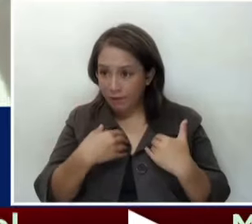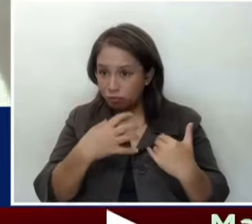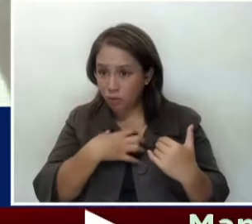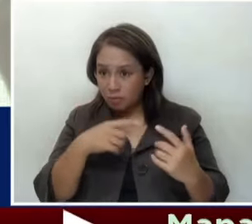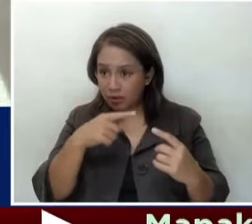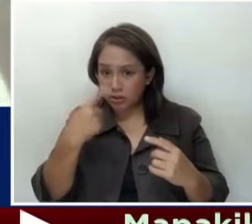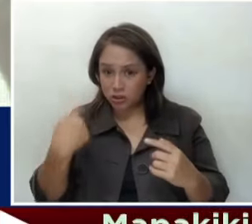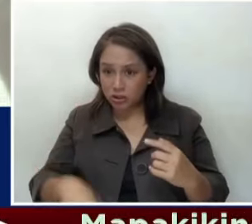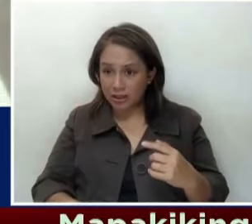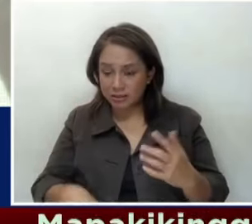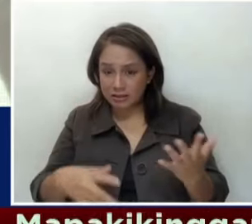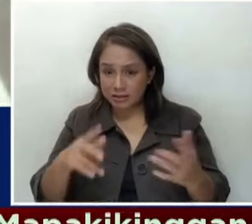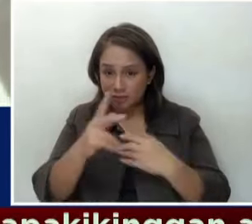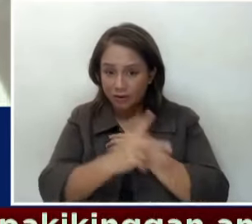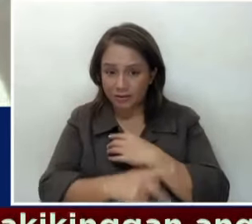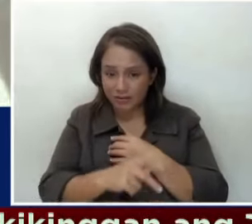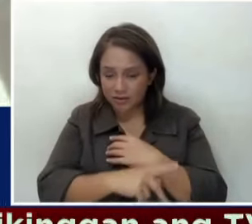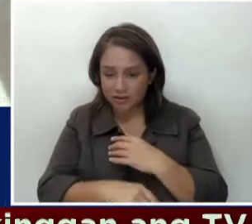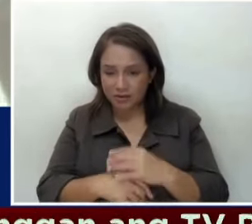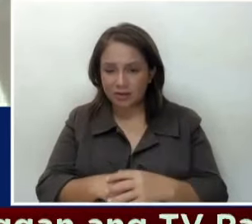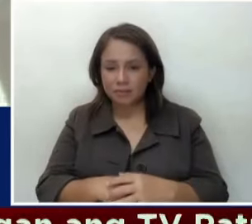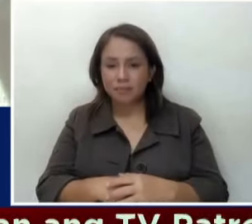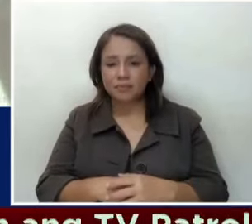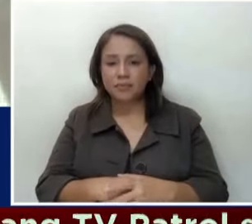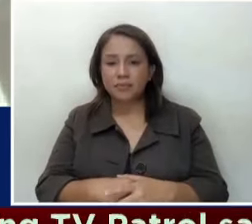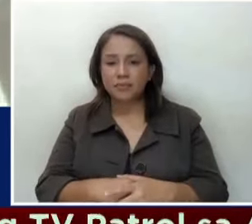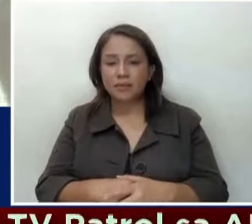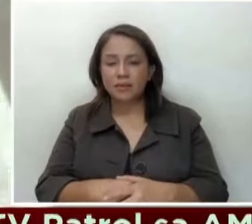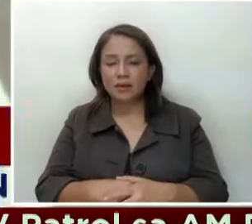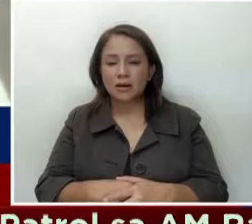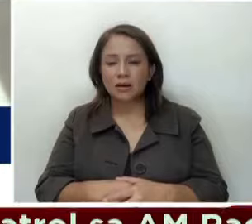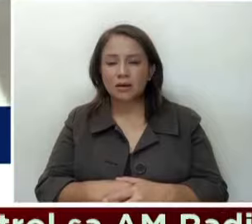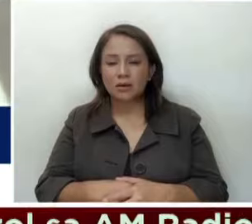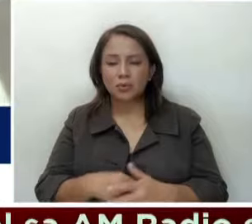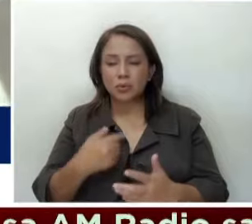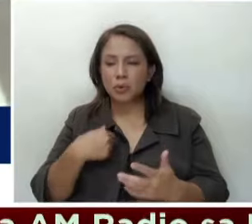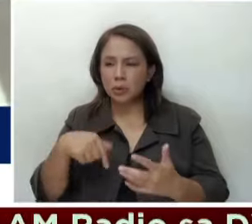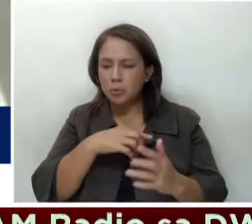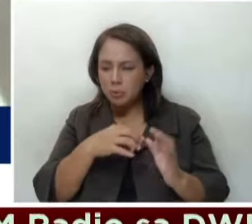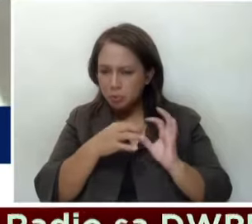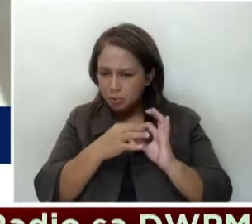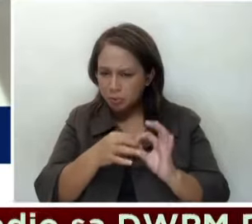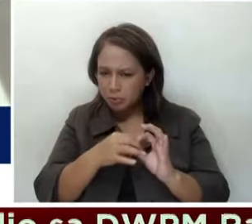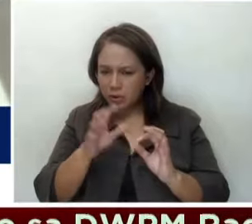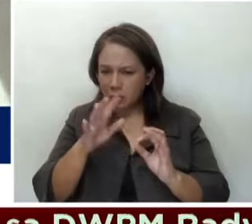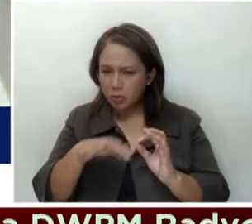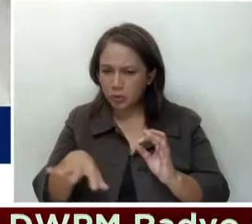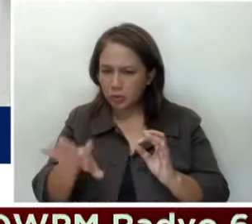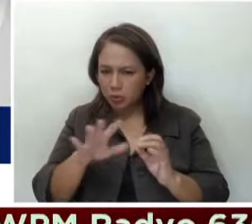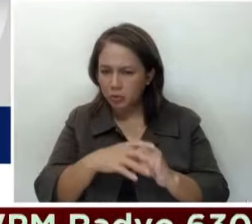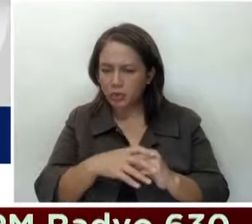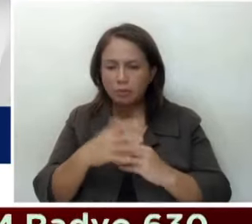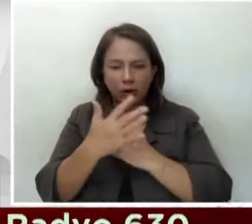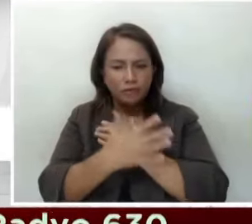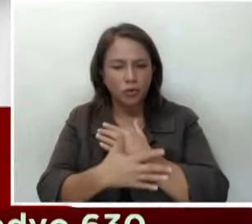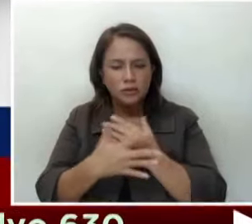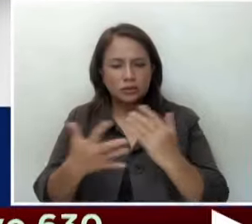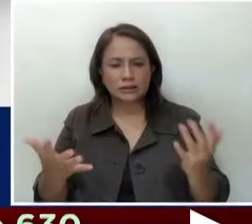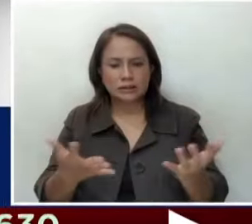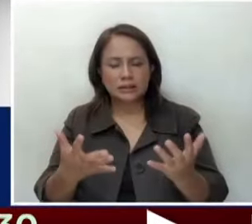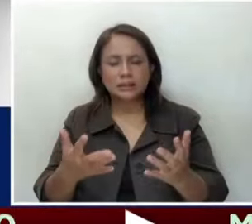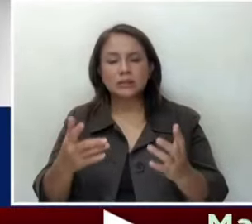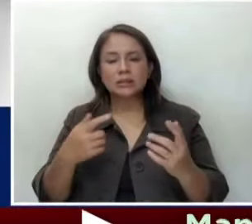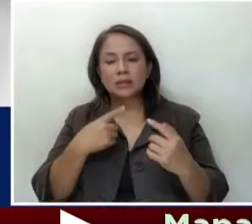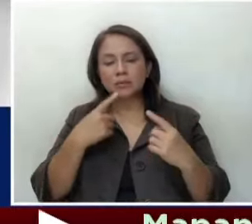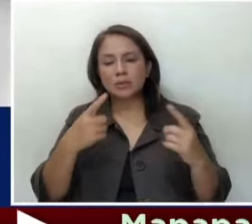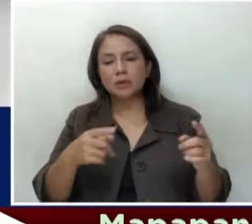Chinese sa probinsya. It means harmonious po ang aming relationship with all our foreigners here. Sa joint statement